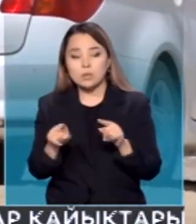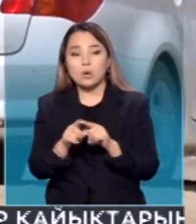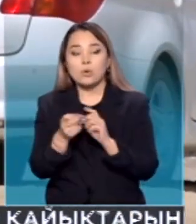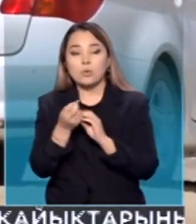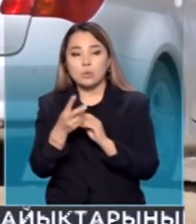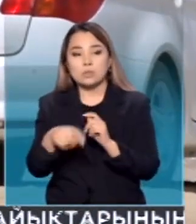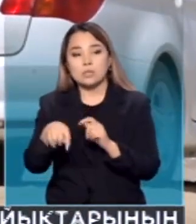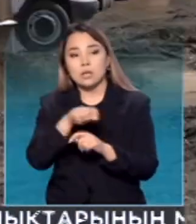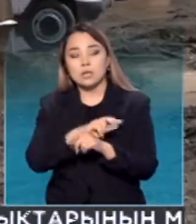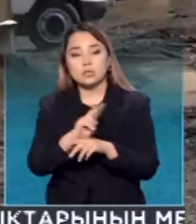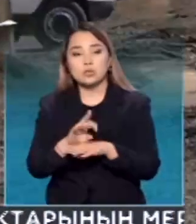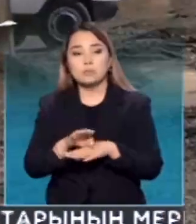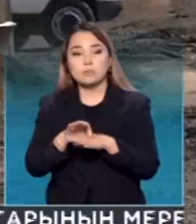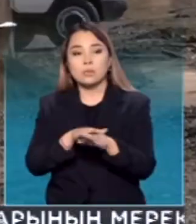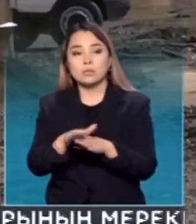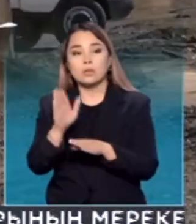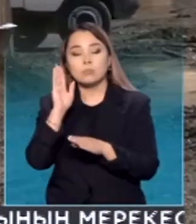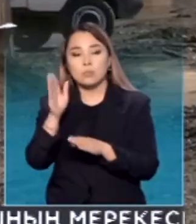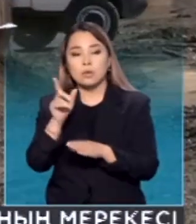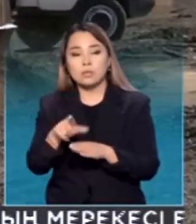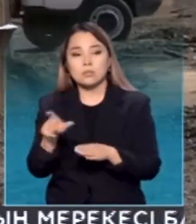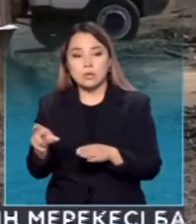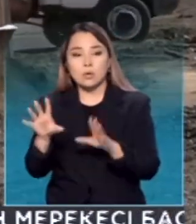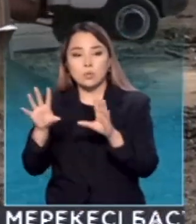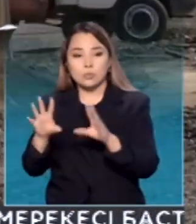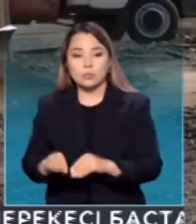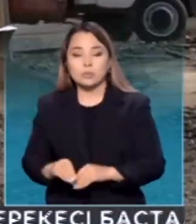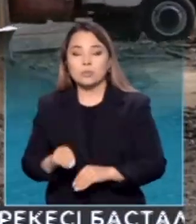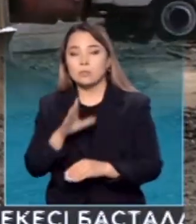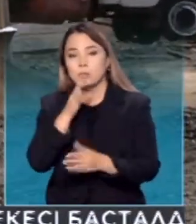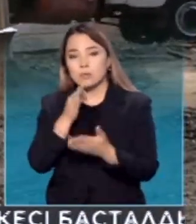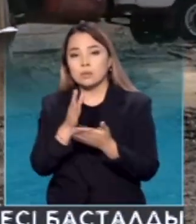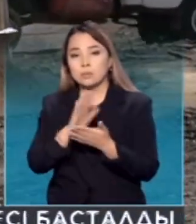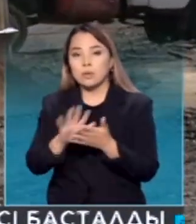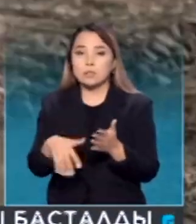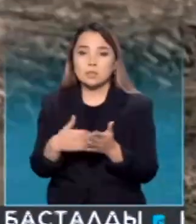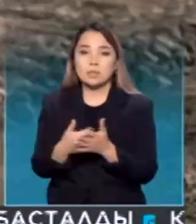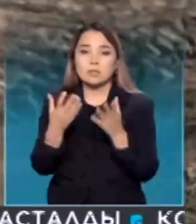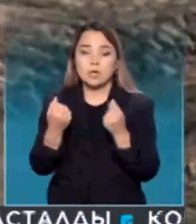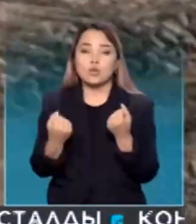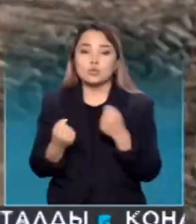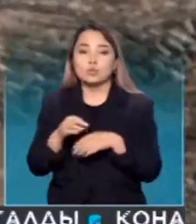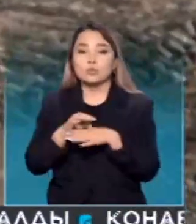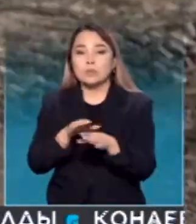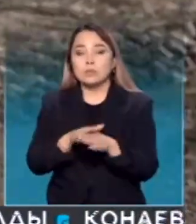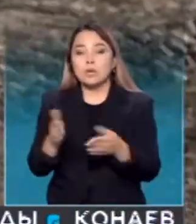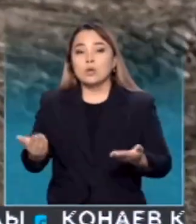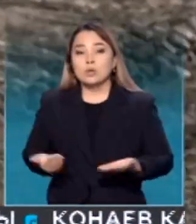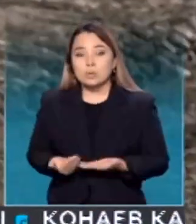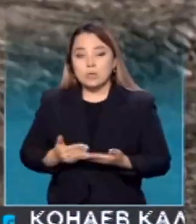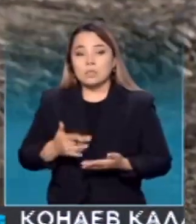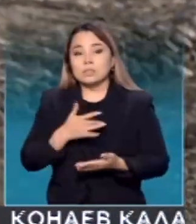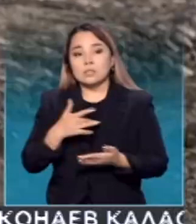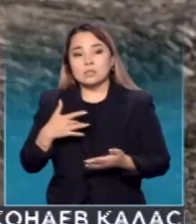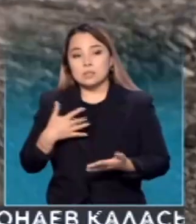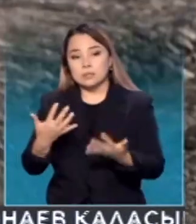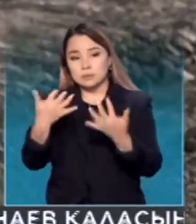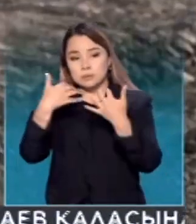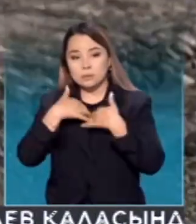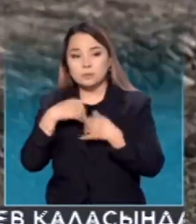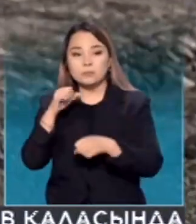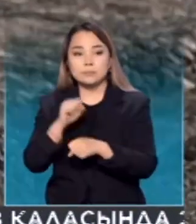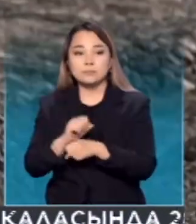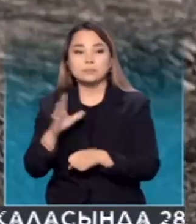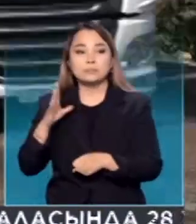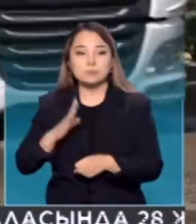12 шақырымды жөндеп тастаймыз деп жұртты сабырға шақырды. Ал оған дейін жүргізушілерге де тұрғындарға да шаң жұтып, кептелісте